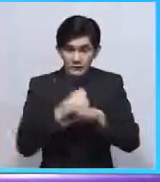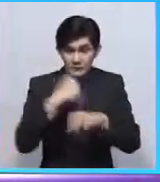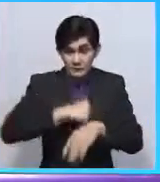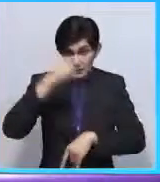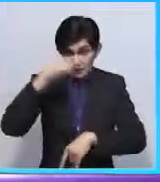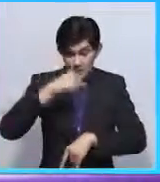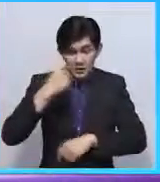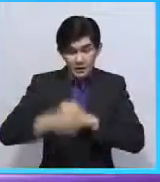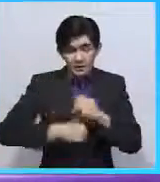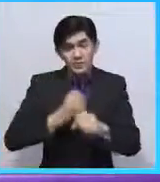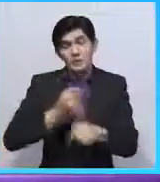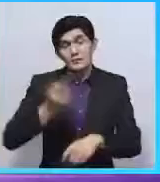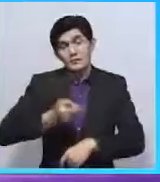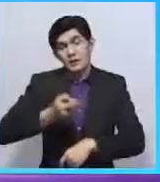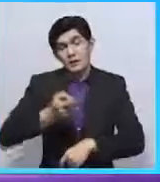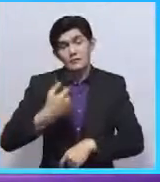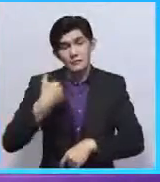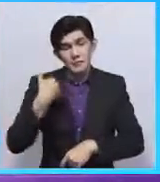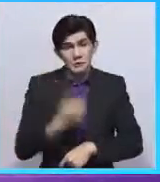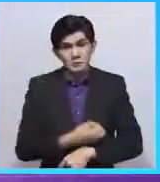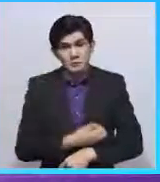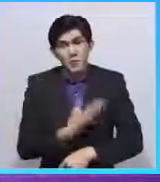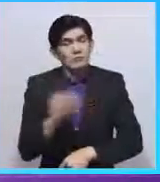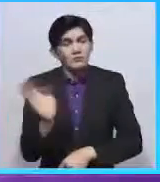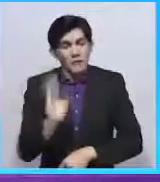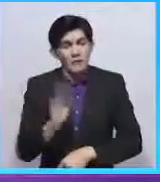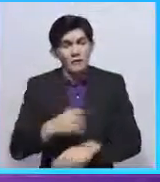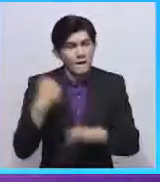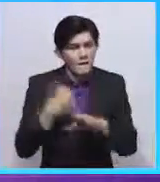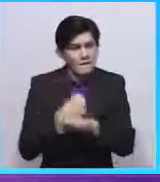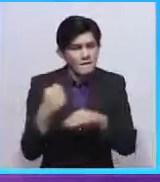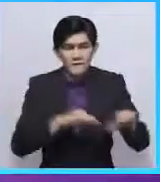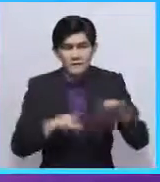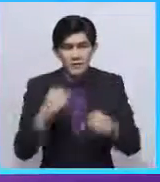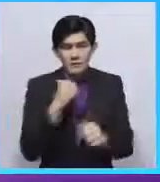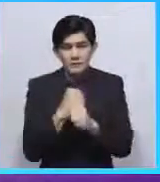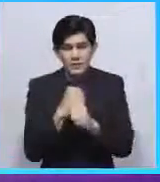ประเทศไทยเป็นประจำแบบนี้ทุกปีค่ะไม่ต้องตกใจเขาฝึกเพื่อให้มีความพร้อมนะคะ